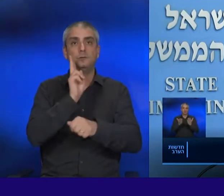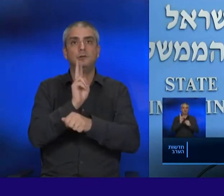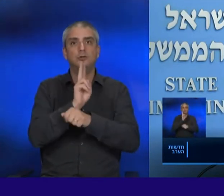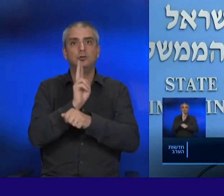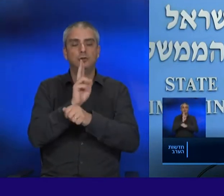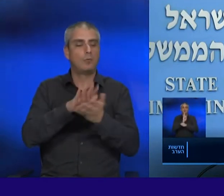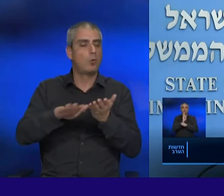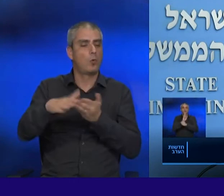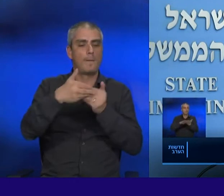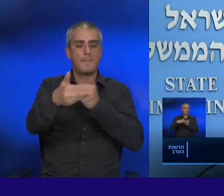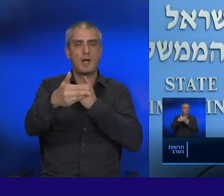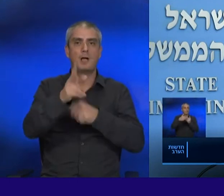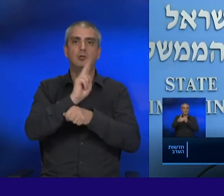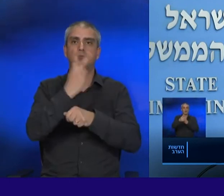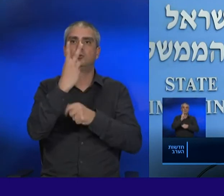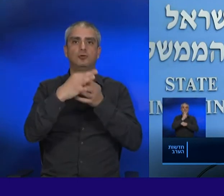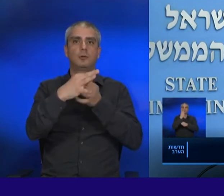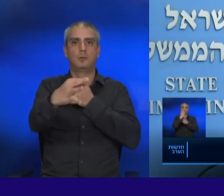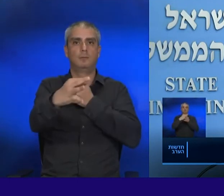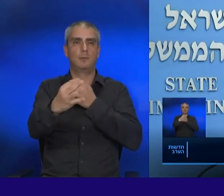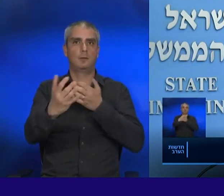על המרחק, שימרו על שני המטר.